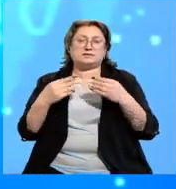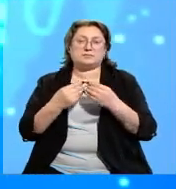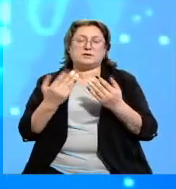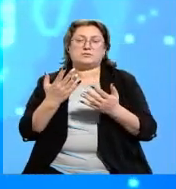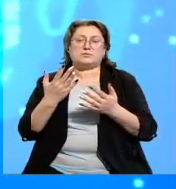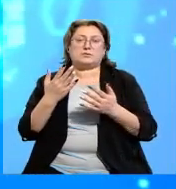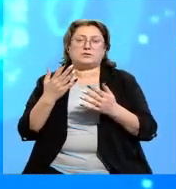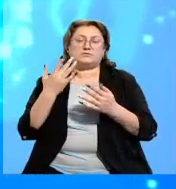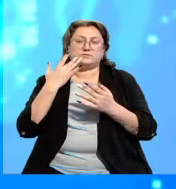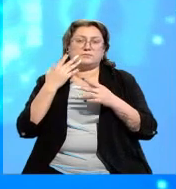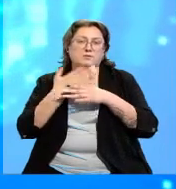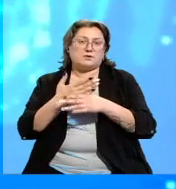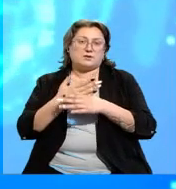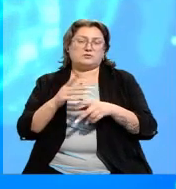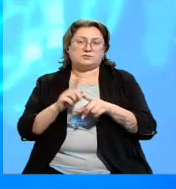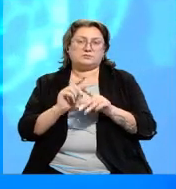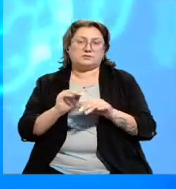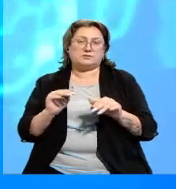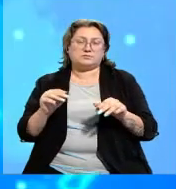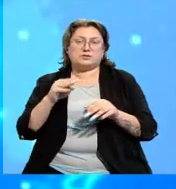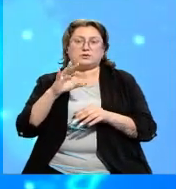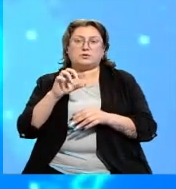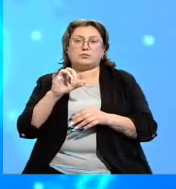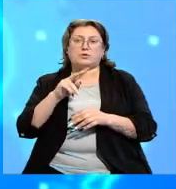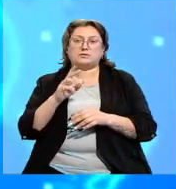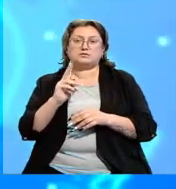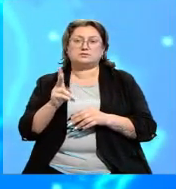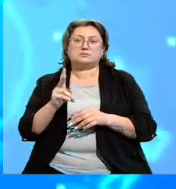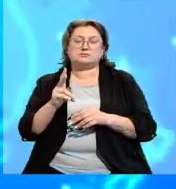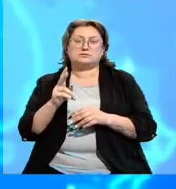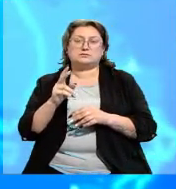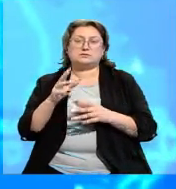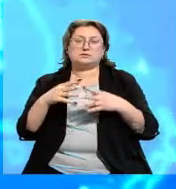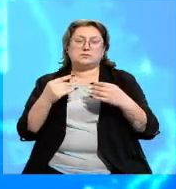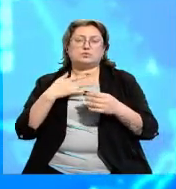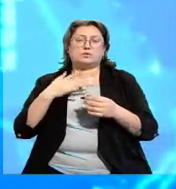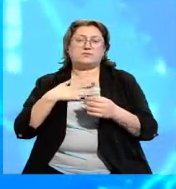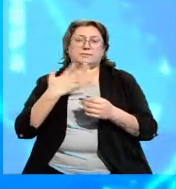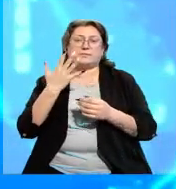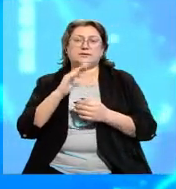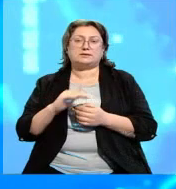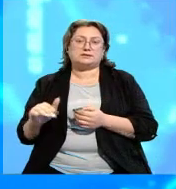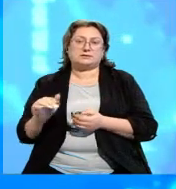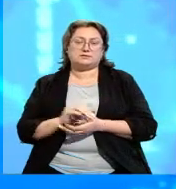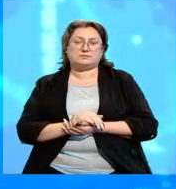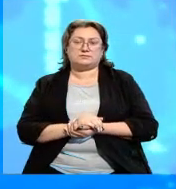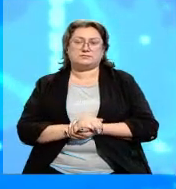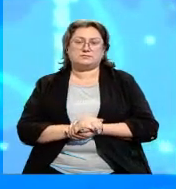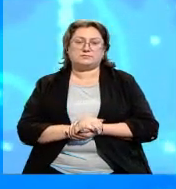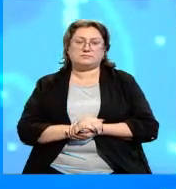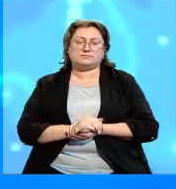Мәселен, Тобыл қаласындағы Дәндібаевтар отбасы бірдей 5 баланы бауырына басқан. Бір ерекшелігі барлығы да өзге ұлт